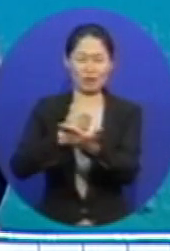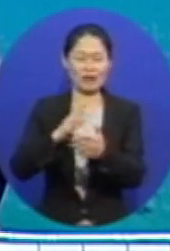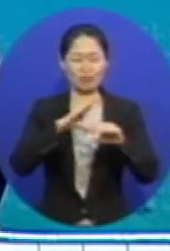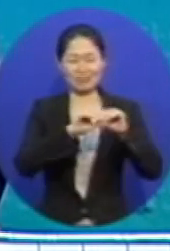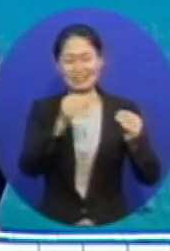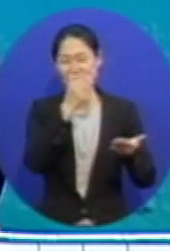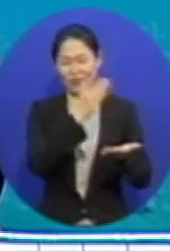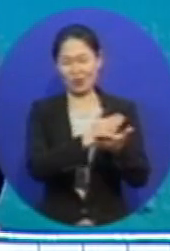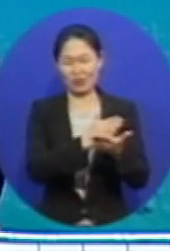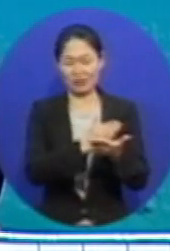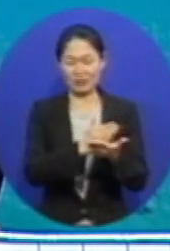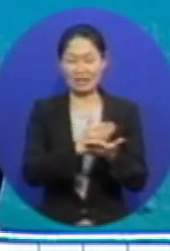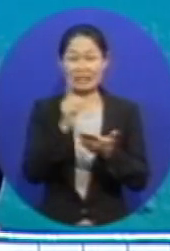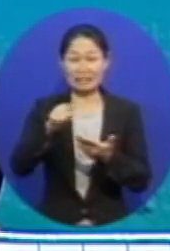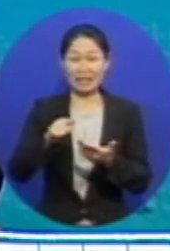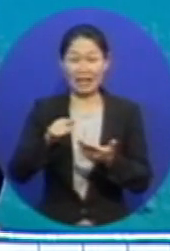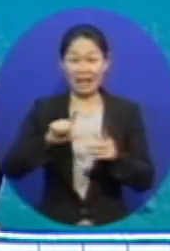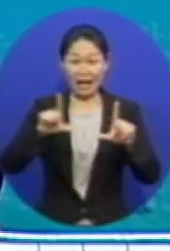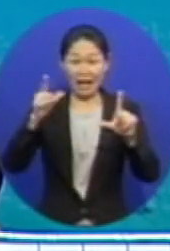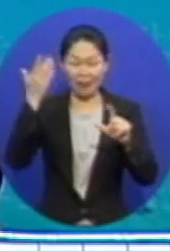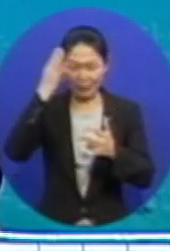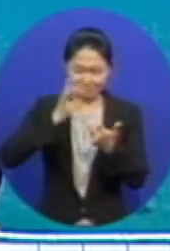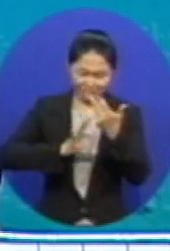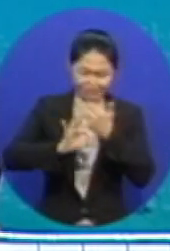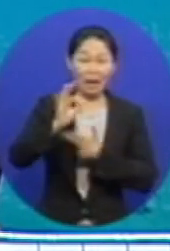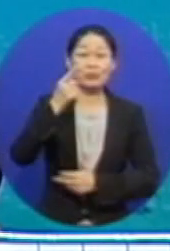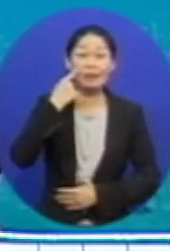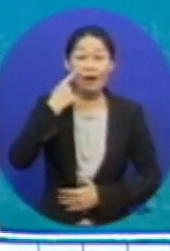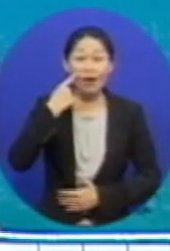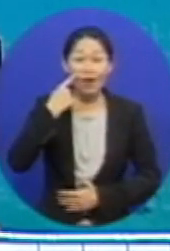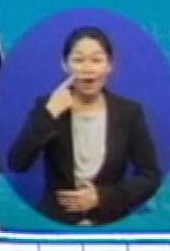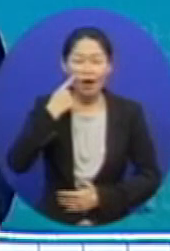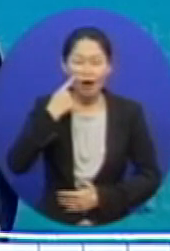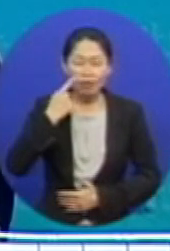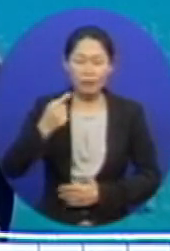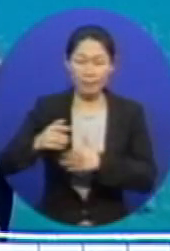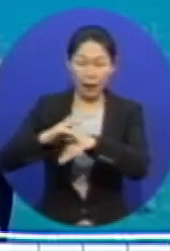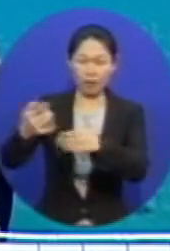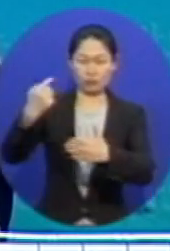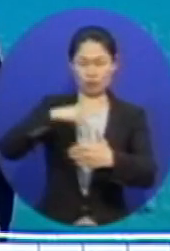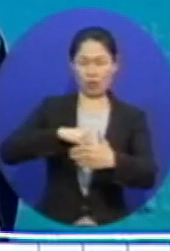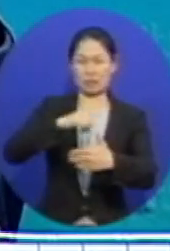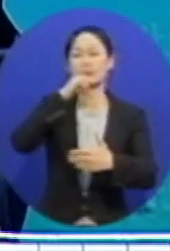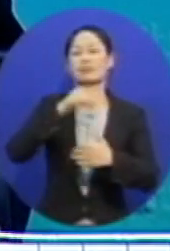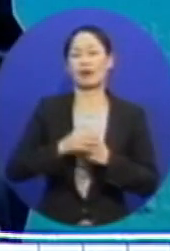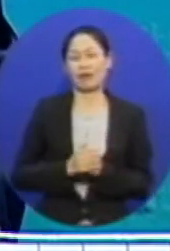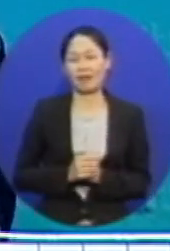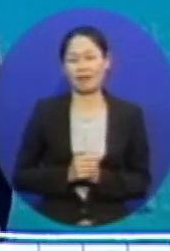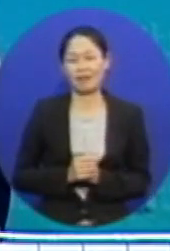말고 그날 그날 밤을 그냥 지 내어 그러면 들어와 있어요